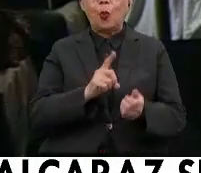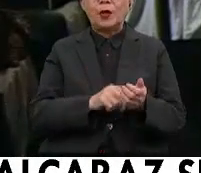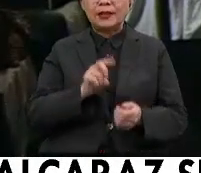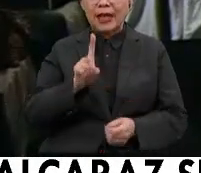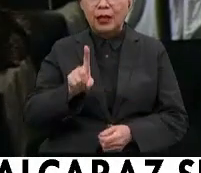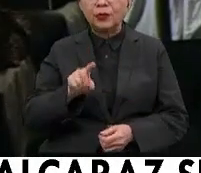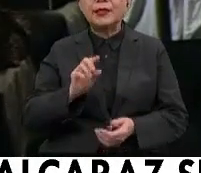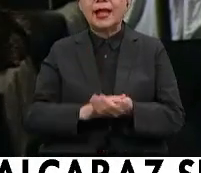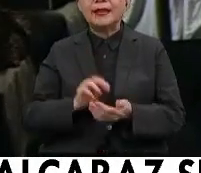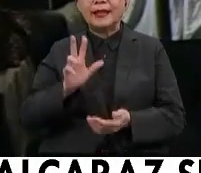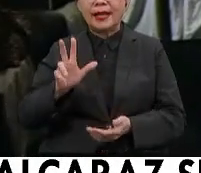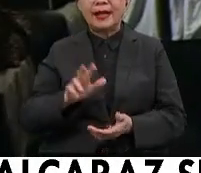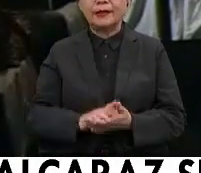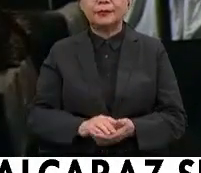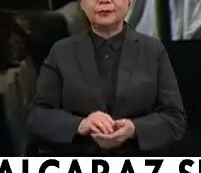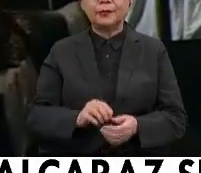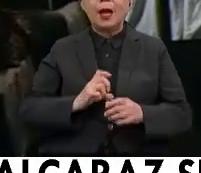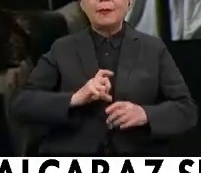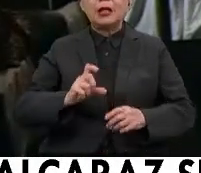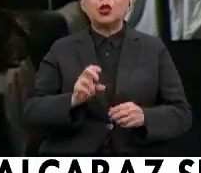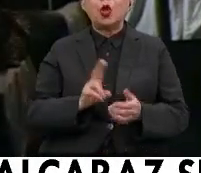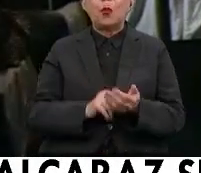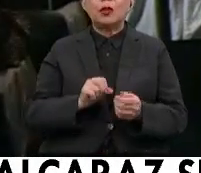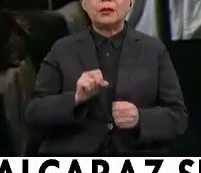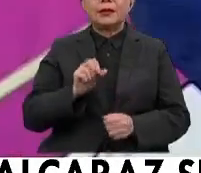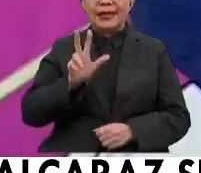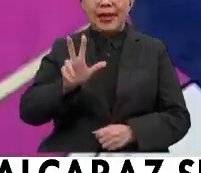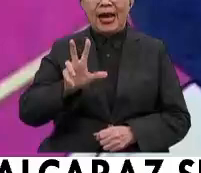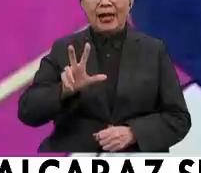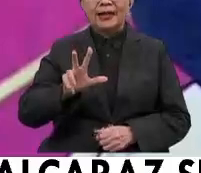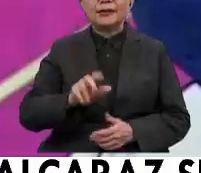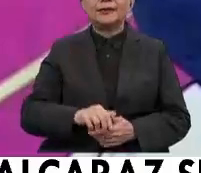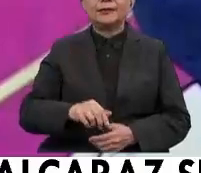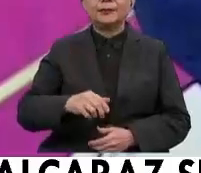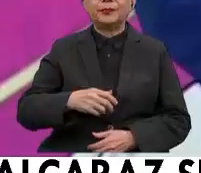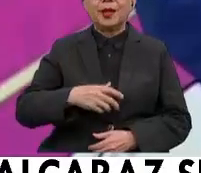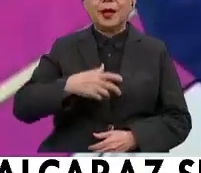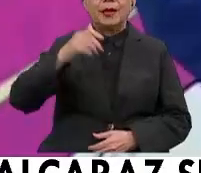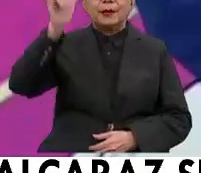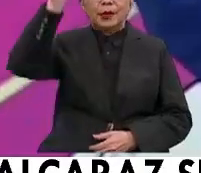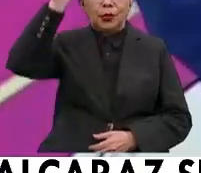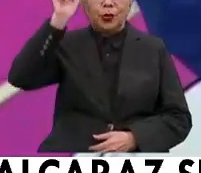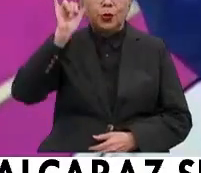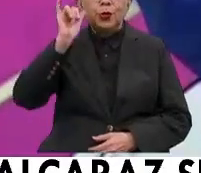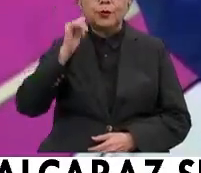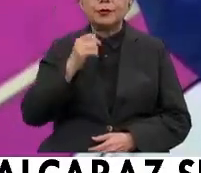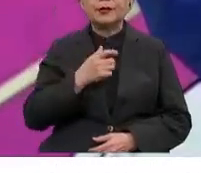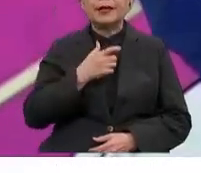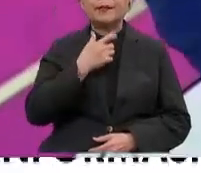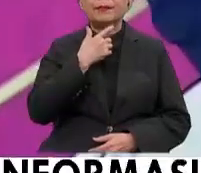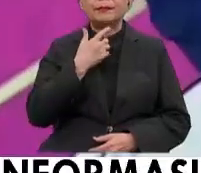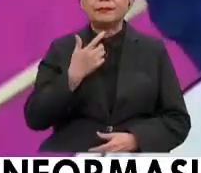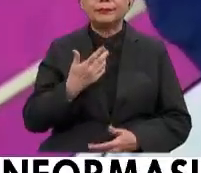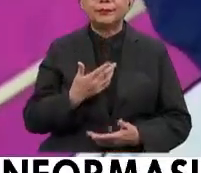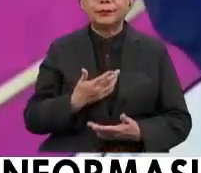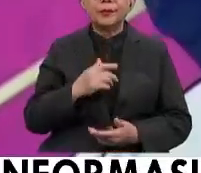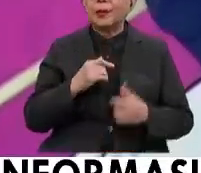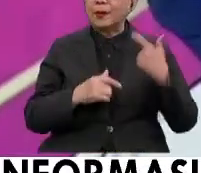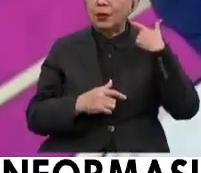Kami persilakan kepada paslon nomor urut 3 bertanya kepada paslon nomor urut